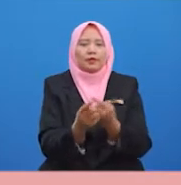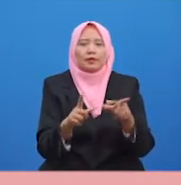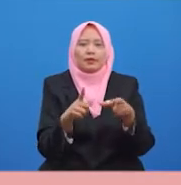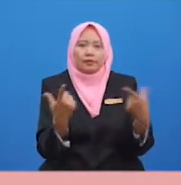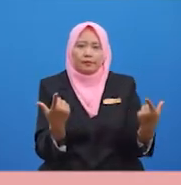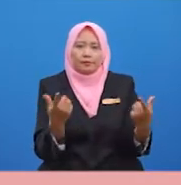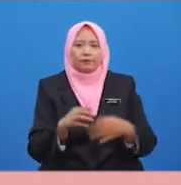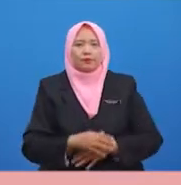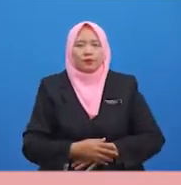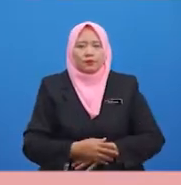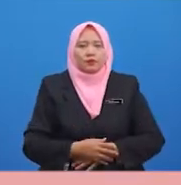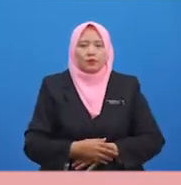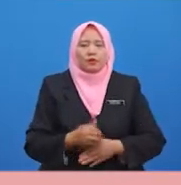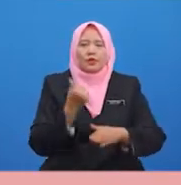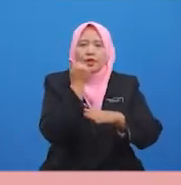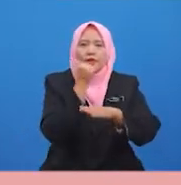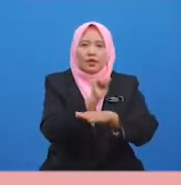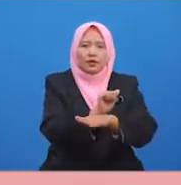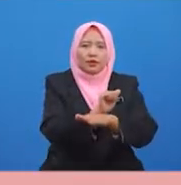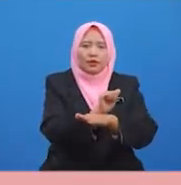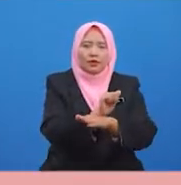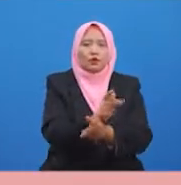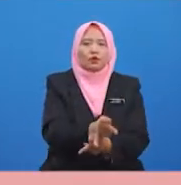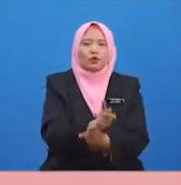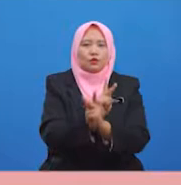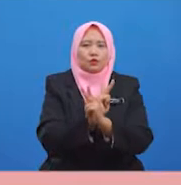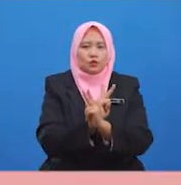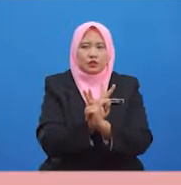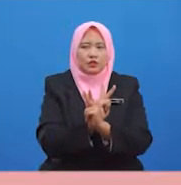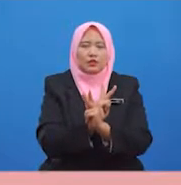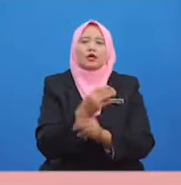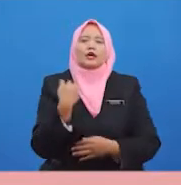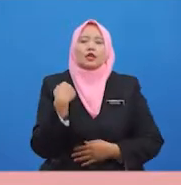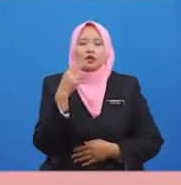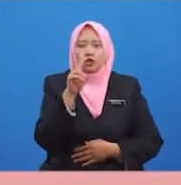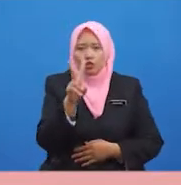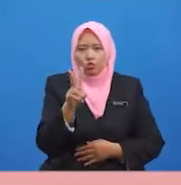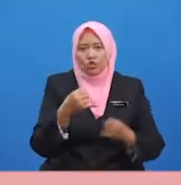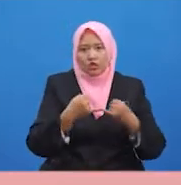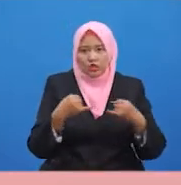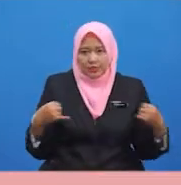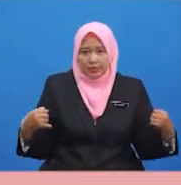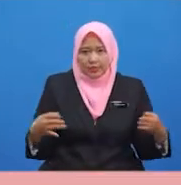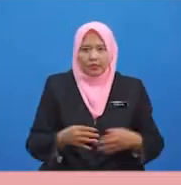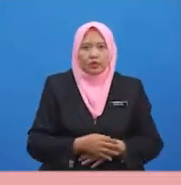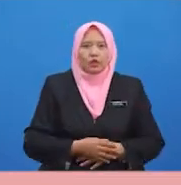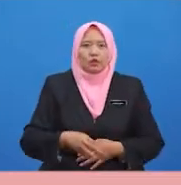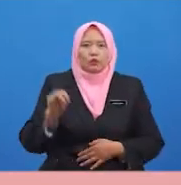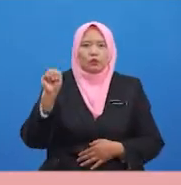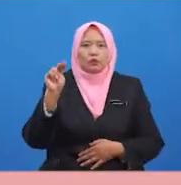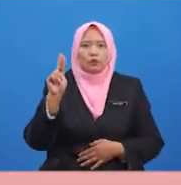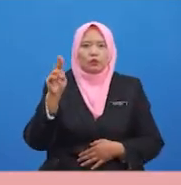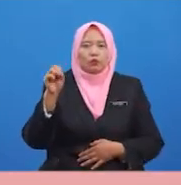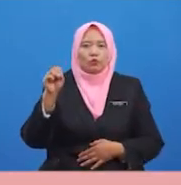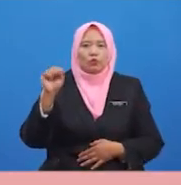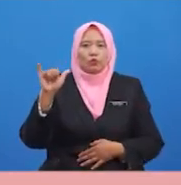perkongsian. Akad perkongsian terbahagi kepada dua jenis iaitu musyarakah